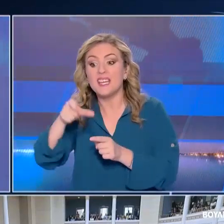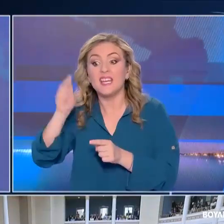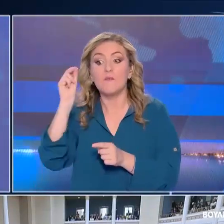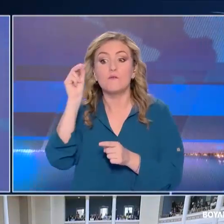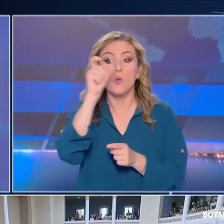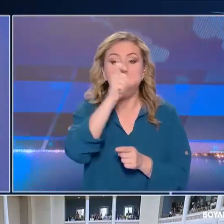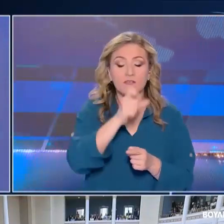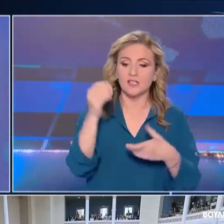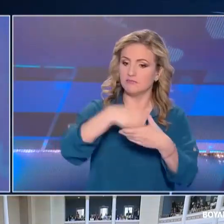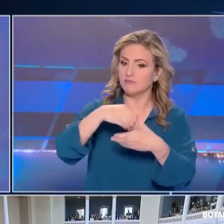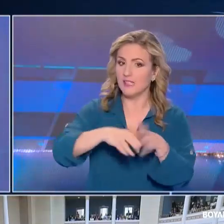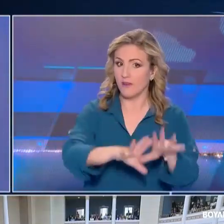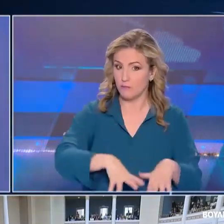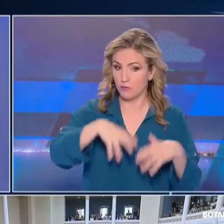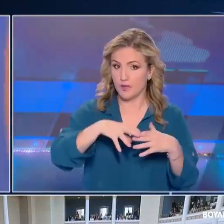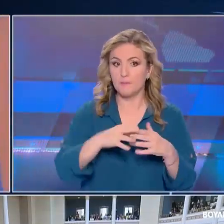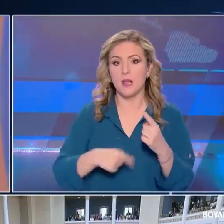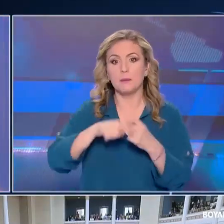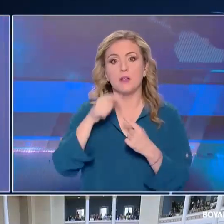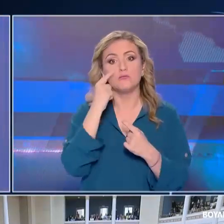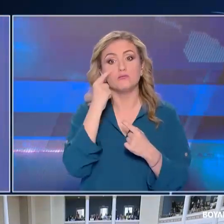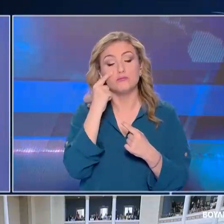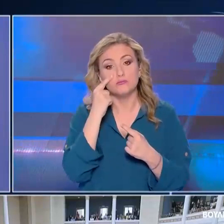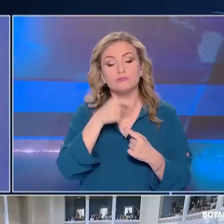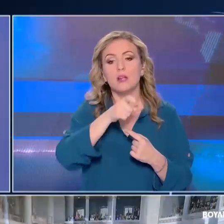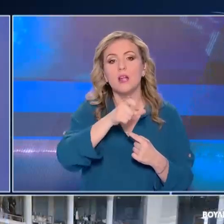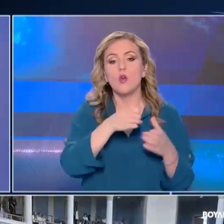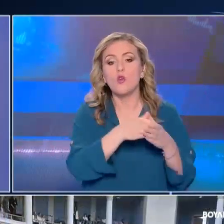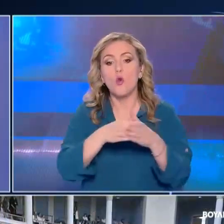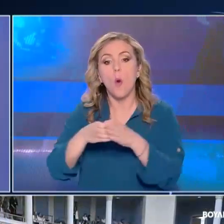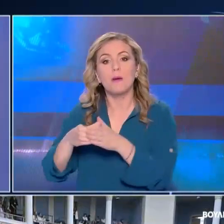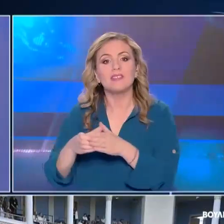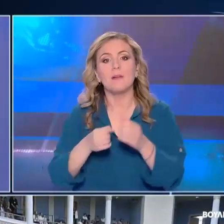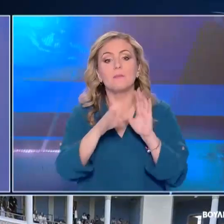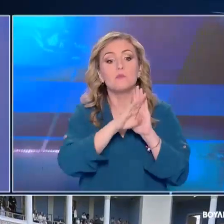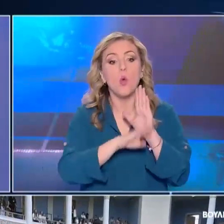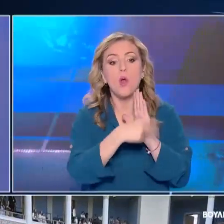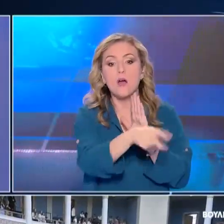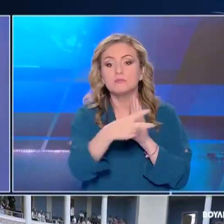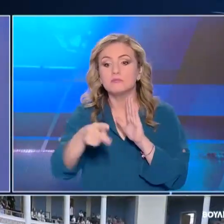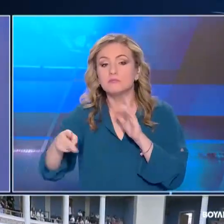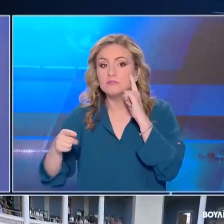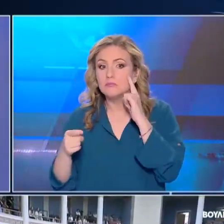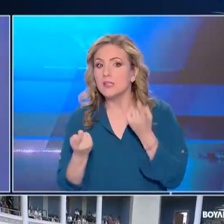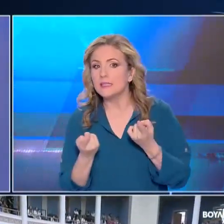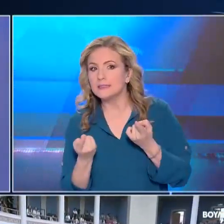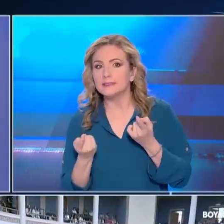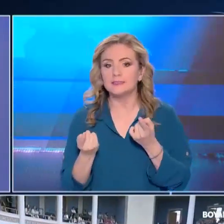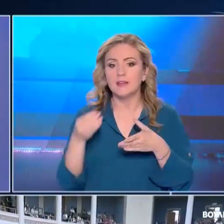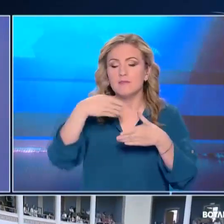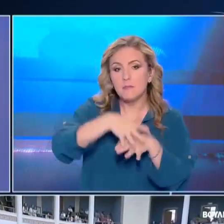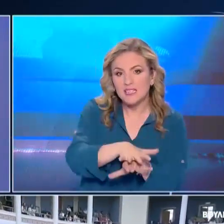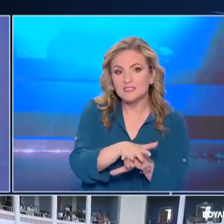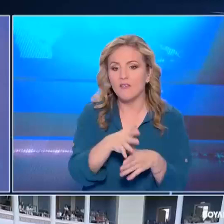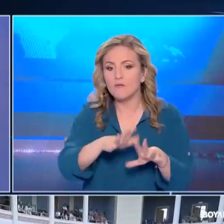και οι θέσεις των κομμάτων σε αυτή την προεκλογική περίοδο, πώς θα αποτυπωθούν και πώς θα οι συσχετισμοί, πώς θα διαμορφωθούν